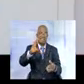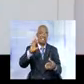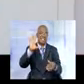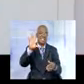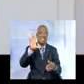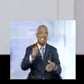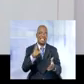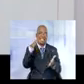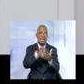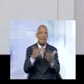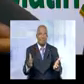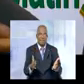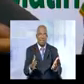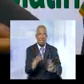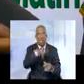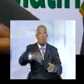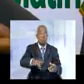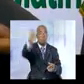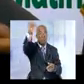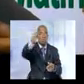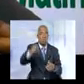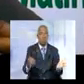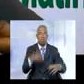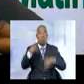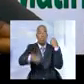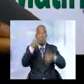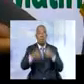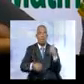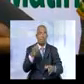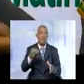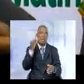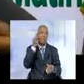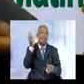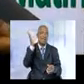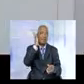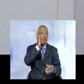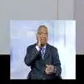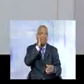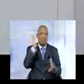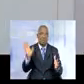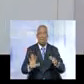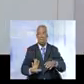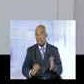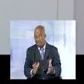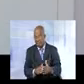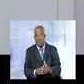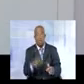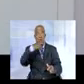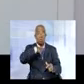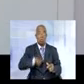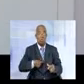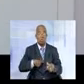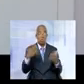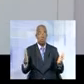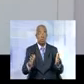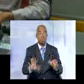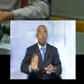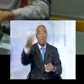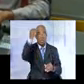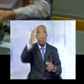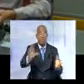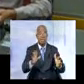Pour résoudre une demande de cette nature, une seule chose, la volonté politique. d'où l'avènement de la politique des logements